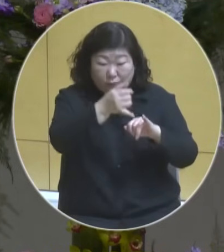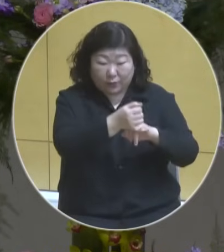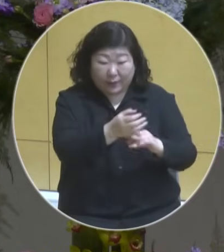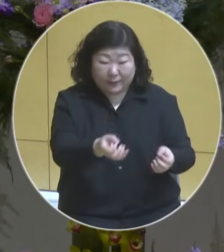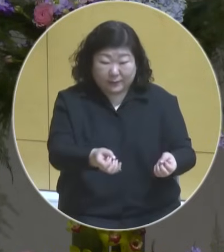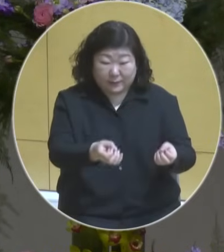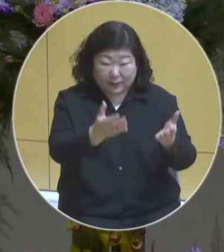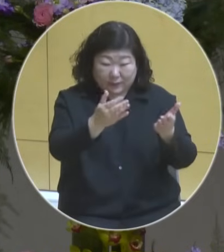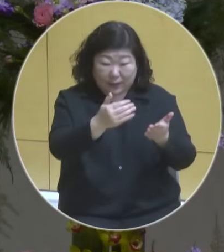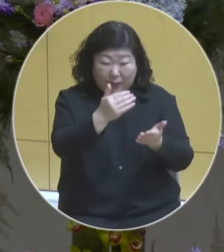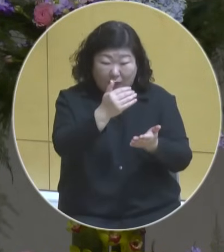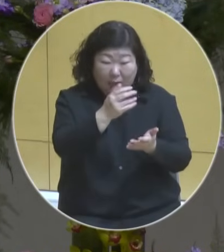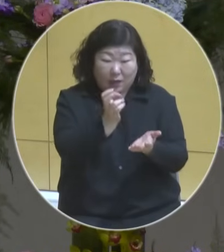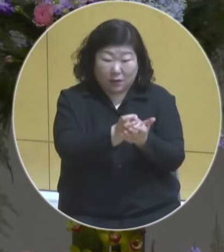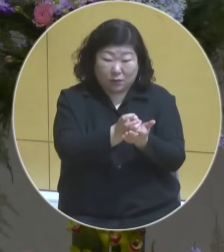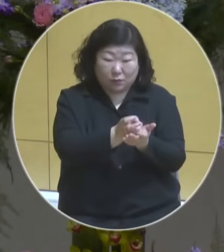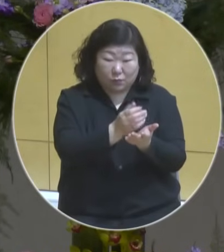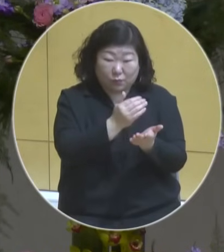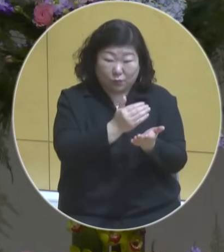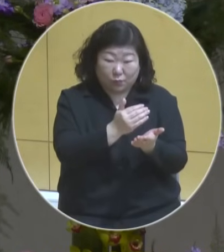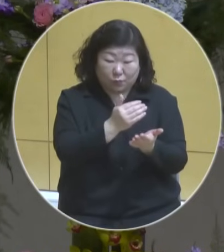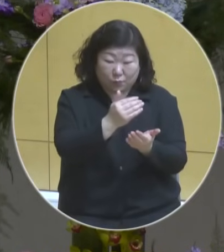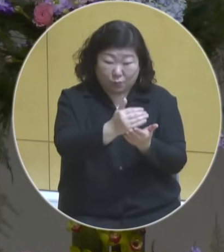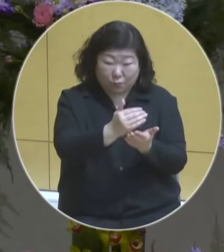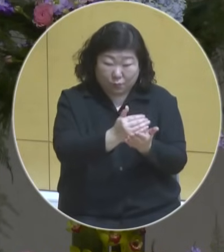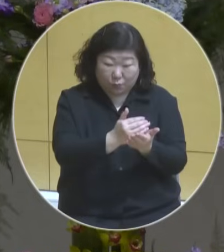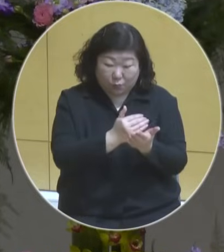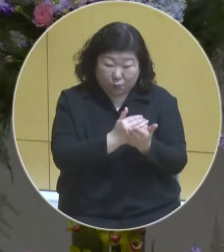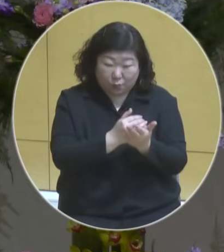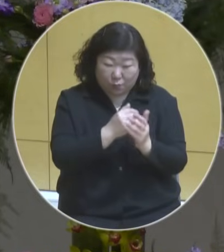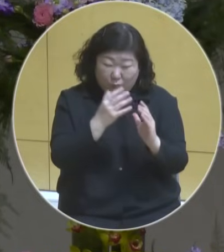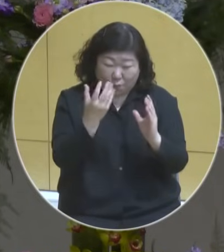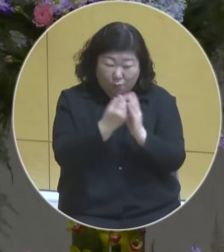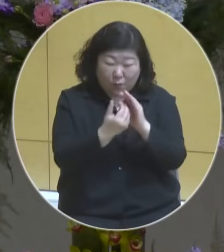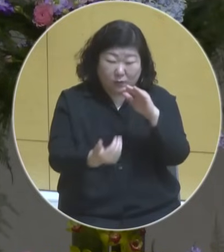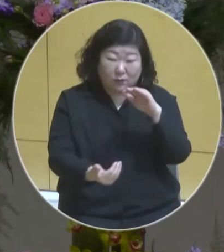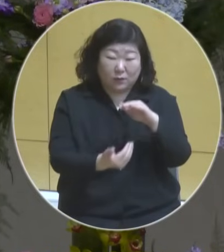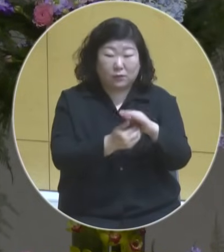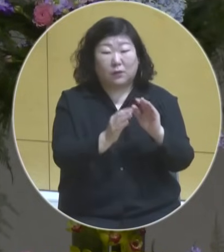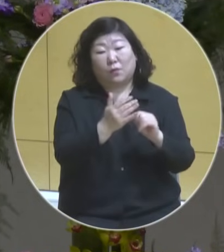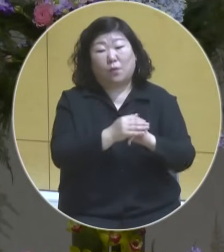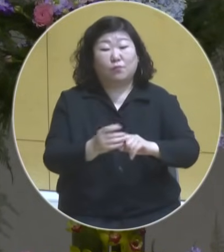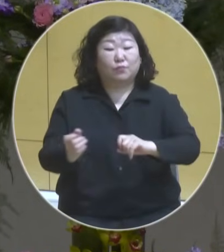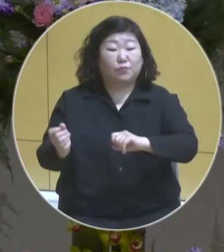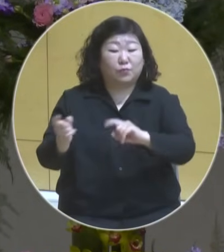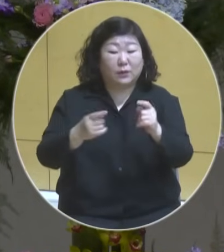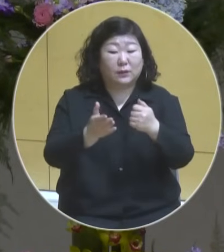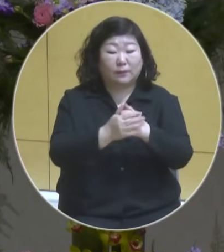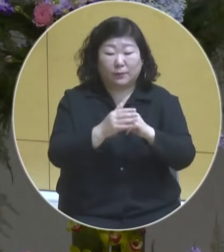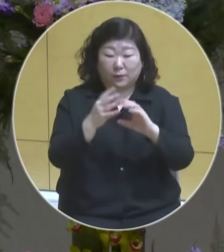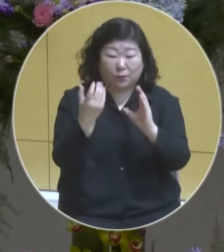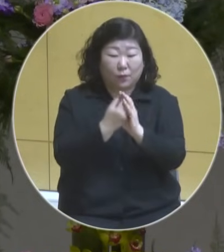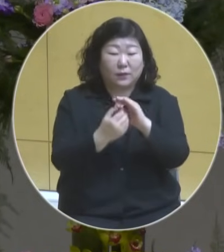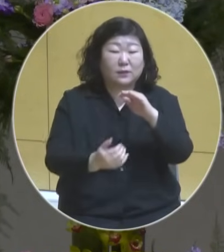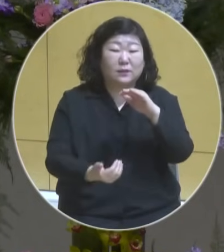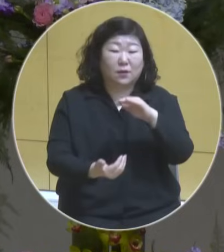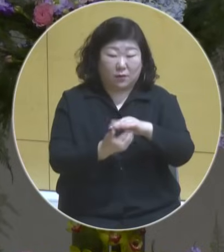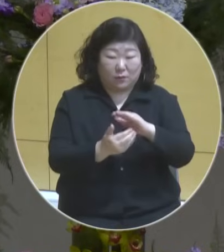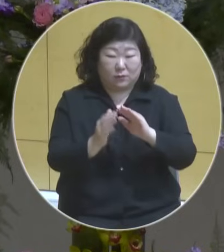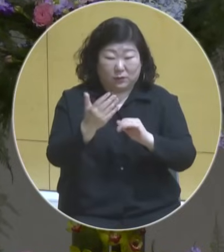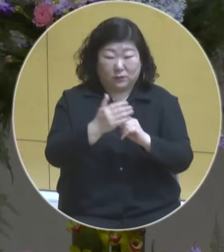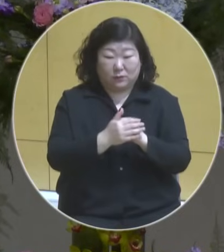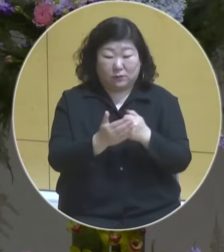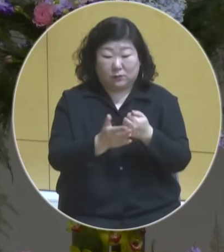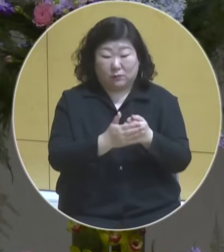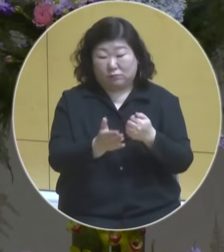어떤 모든 규례 같은 것이 완성이 됐죠 예수 그리스도의 십자가로 말미암아 또 부활로 말미암아 완성이 되어서 더 이상